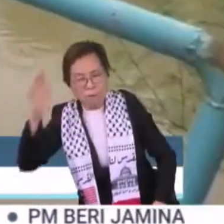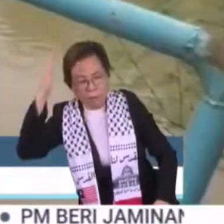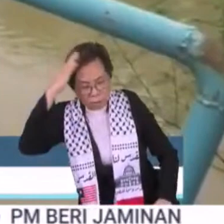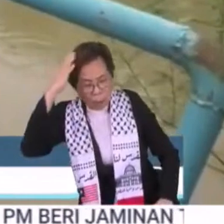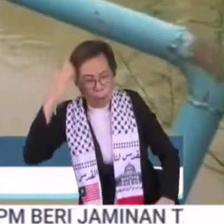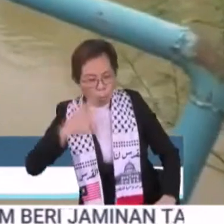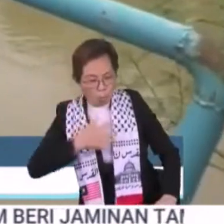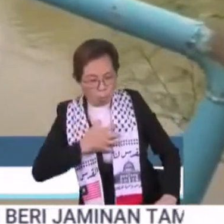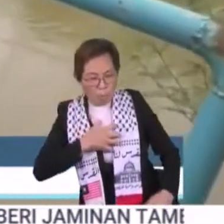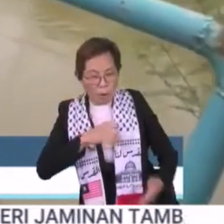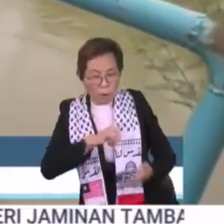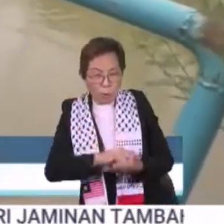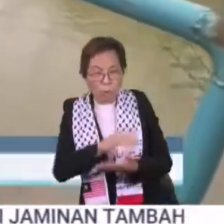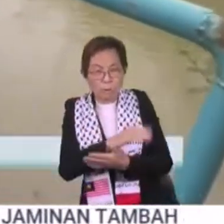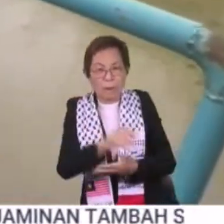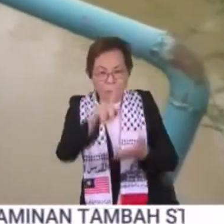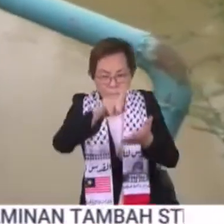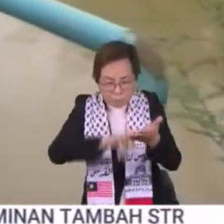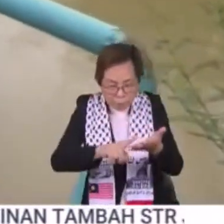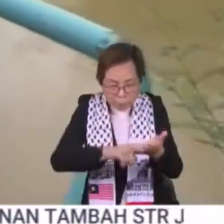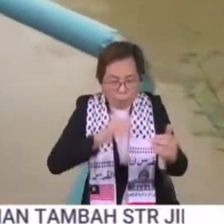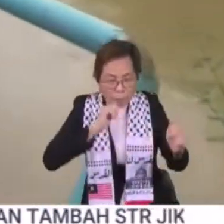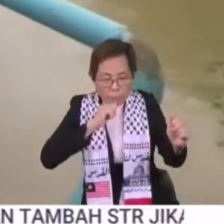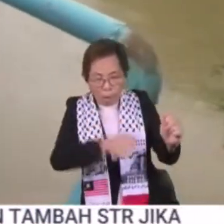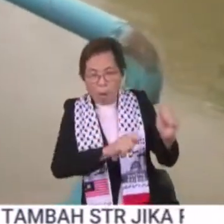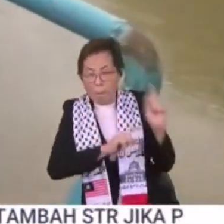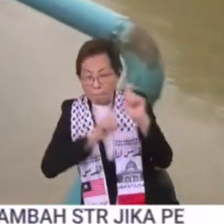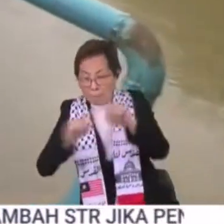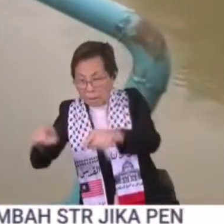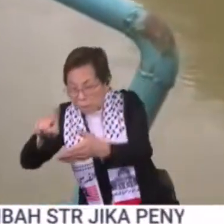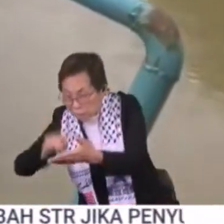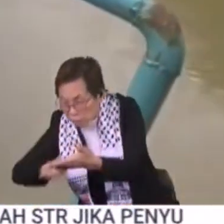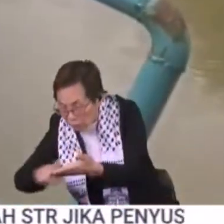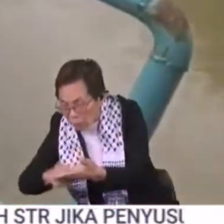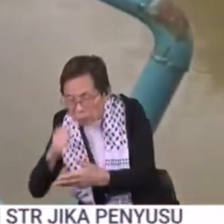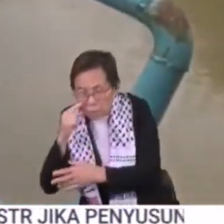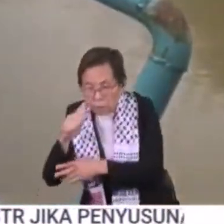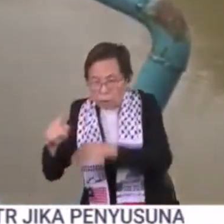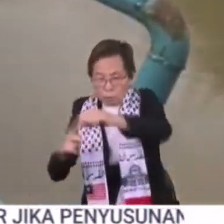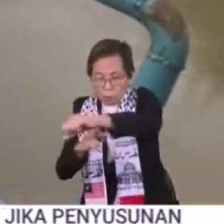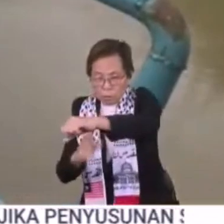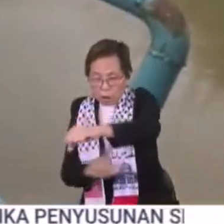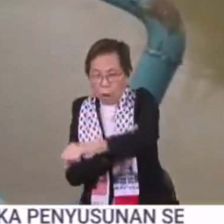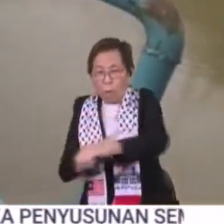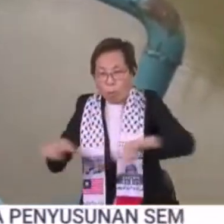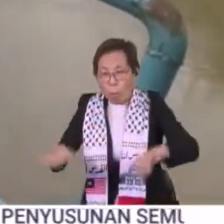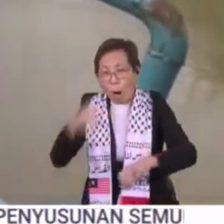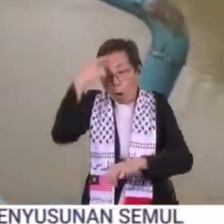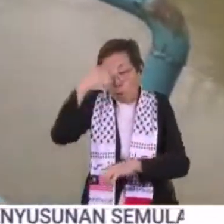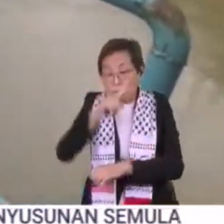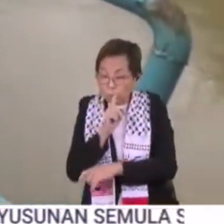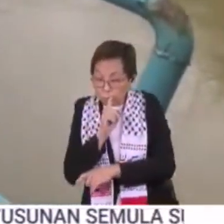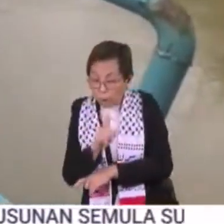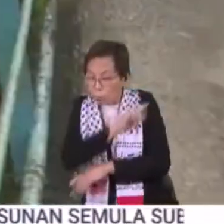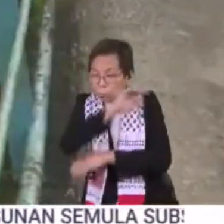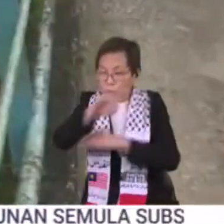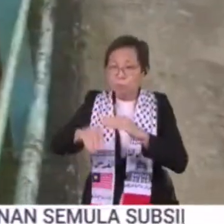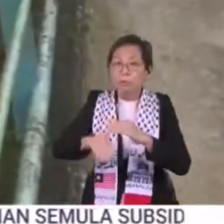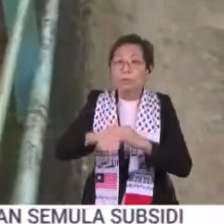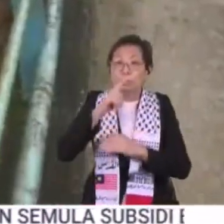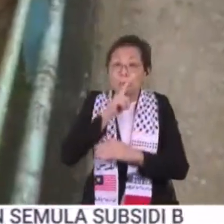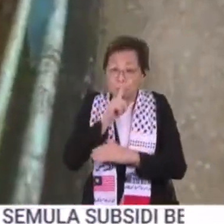aduan tersebut katanya semakan dan arahan turun Padang melihat keadaan jabatan dilakukan untuk memastikan